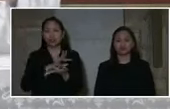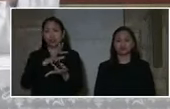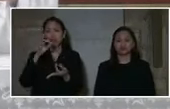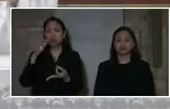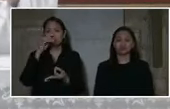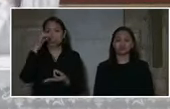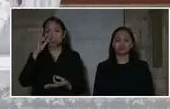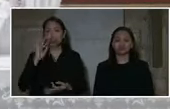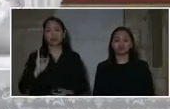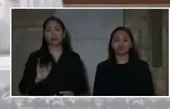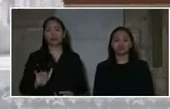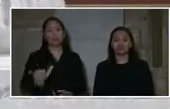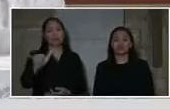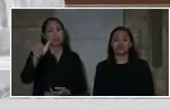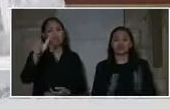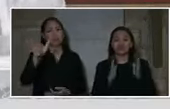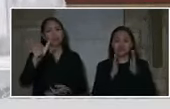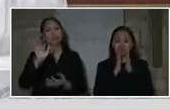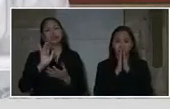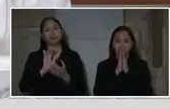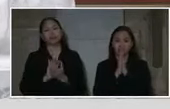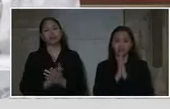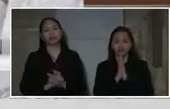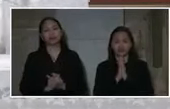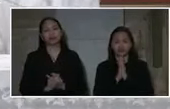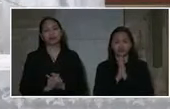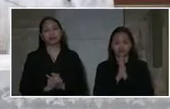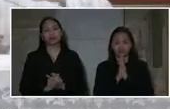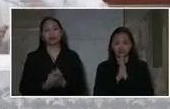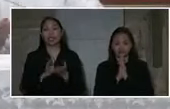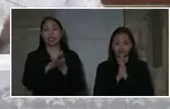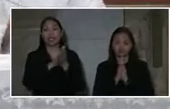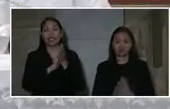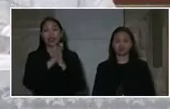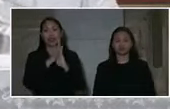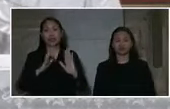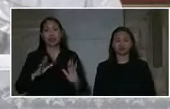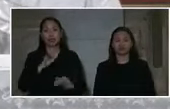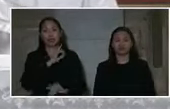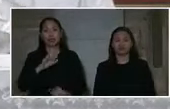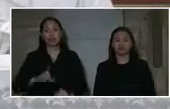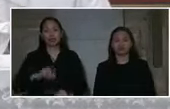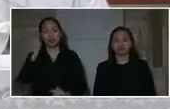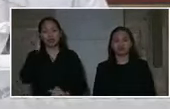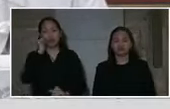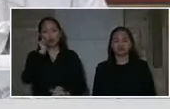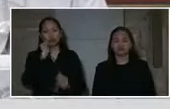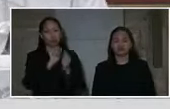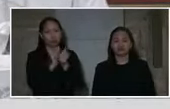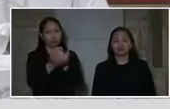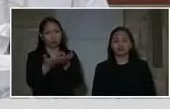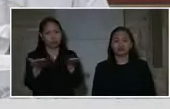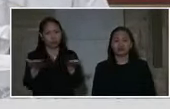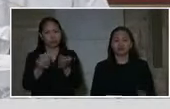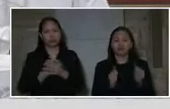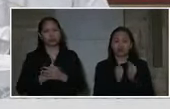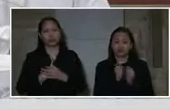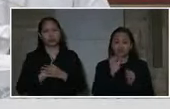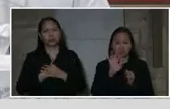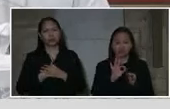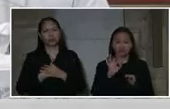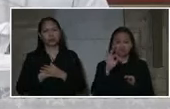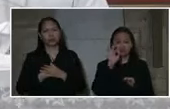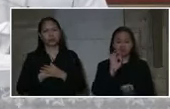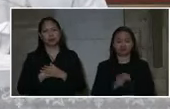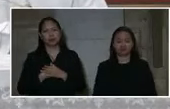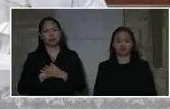Santo, magpasawalang hanggan. Amen. Ang kapayapaan ng Panginoon ay laging sumainyo. At sumaiyo